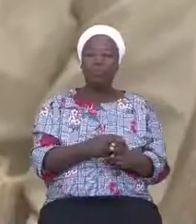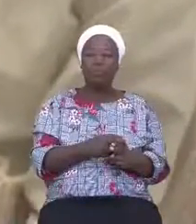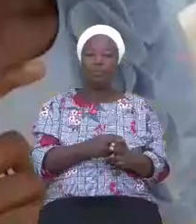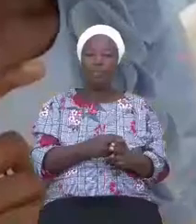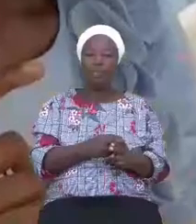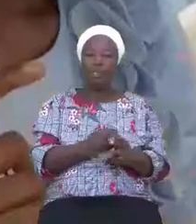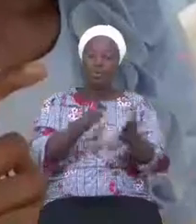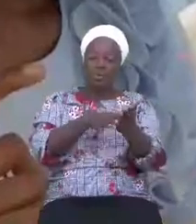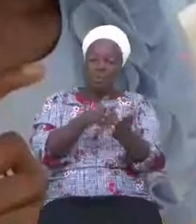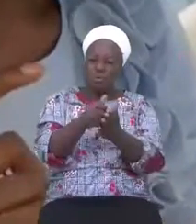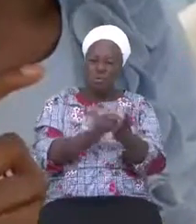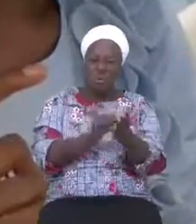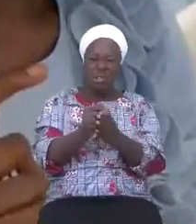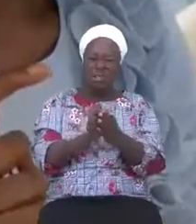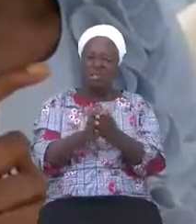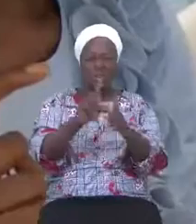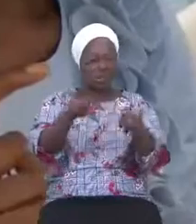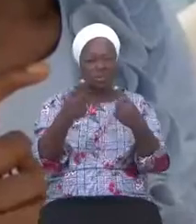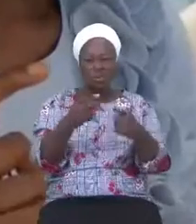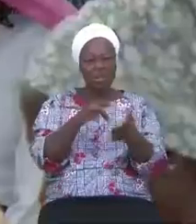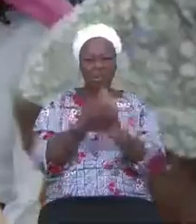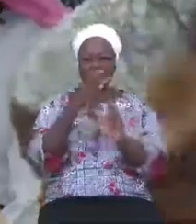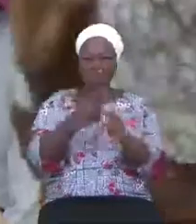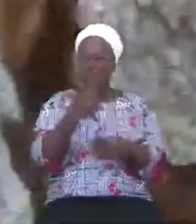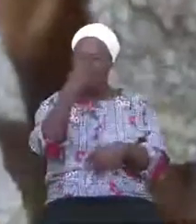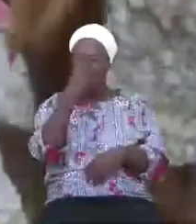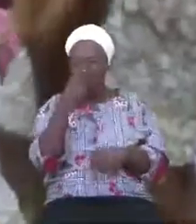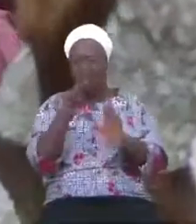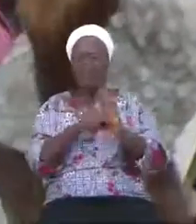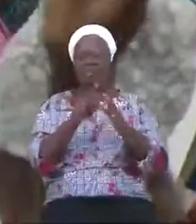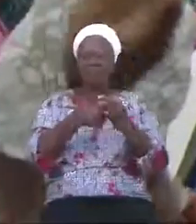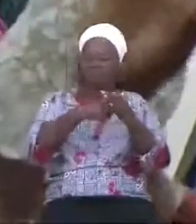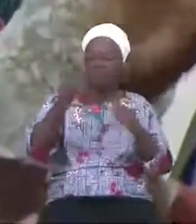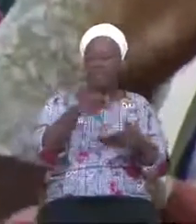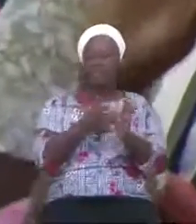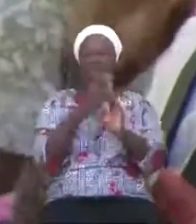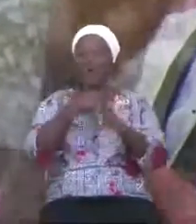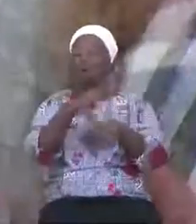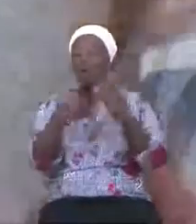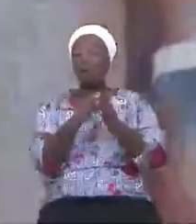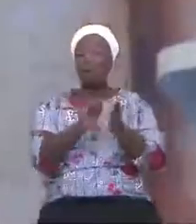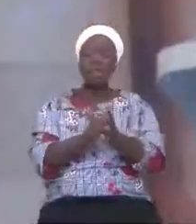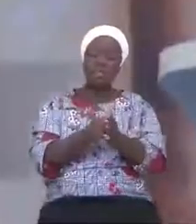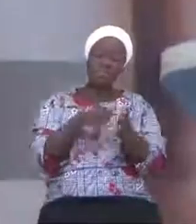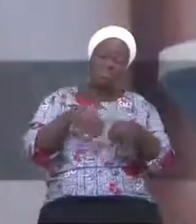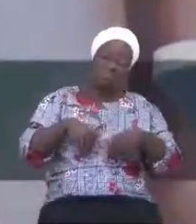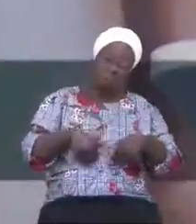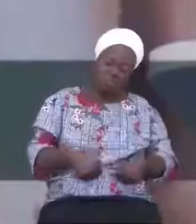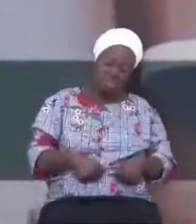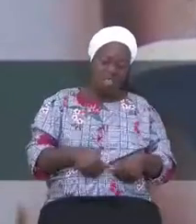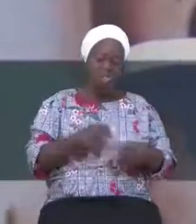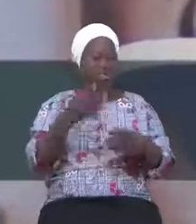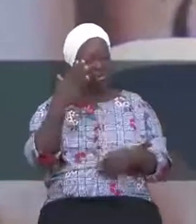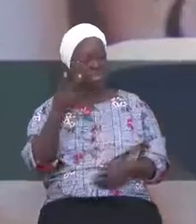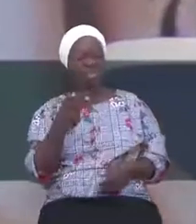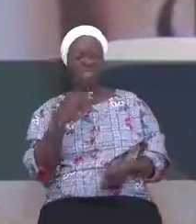La fatigue quittera ta vie, l'aveuglement quittera et toutes ces faiblesses. Oh, je sais que si je marche un